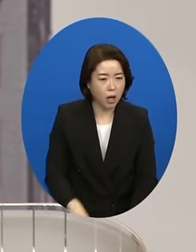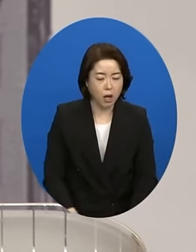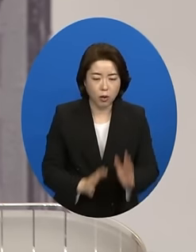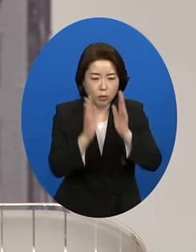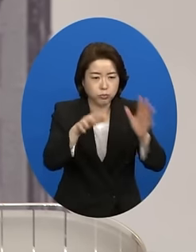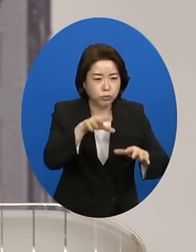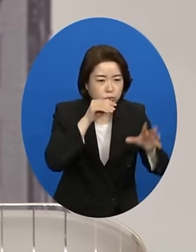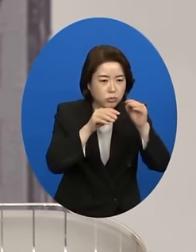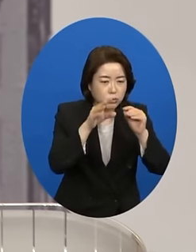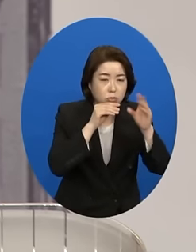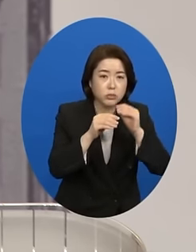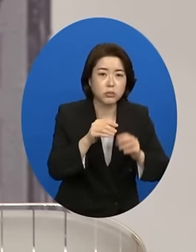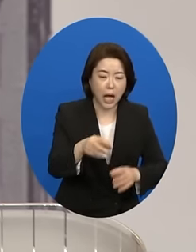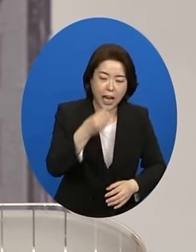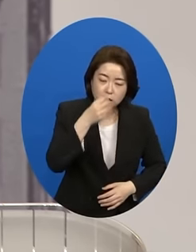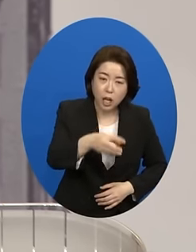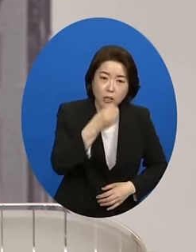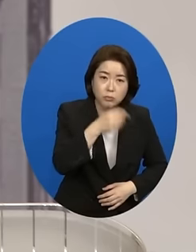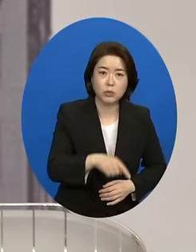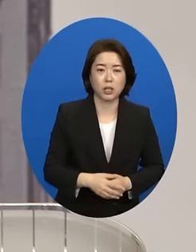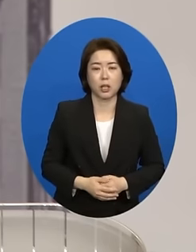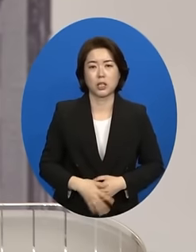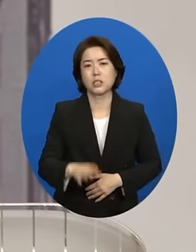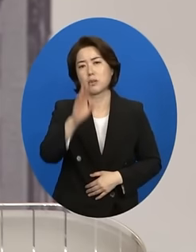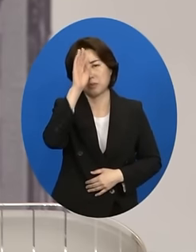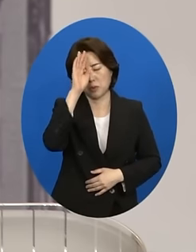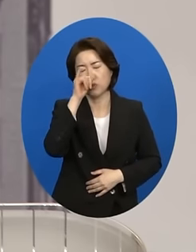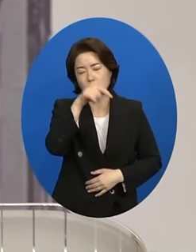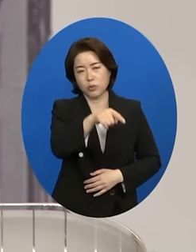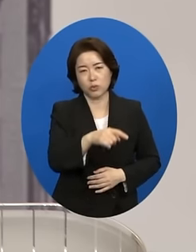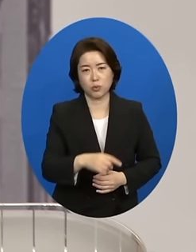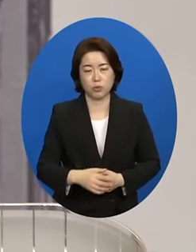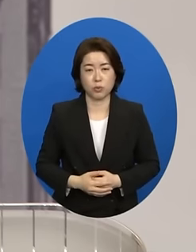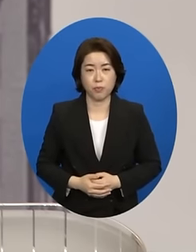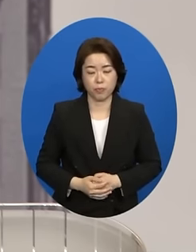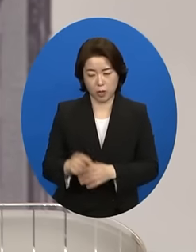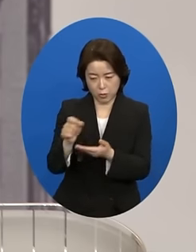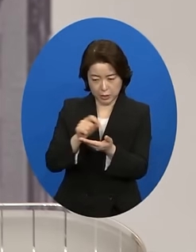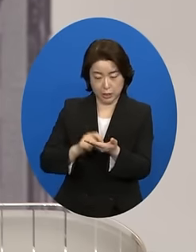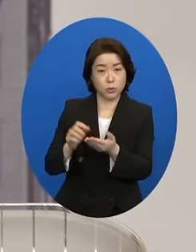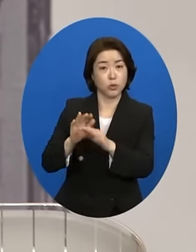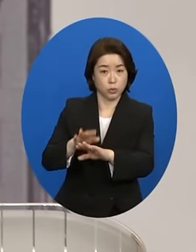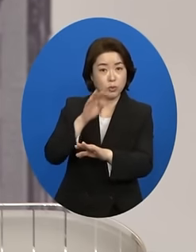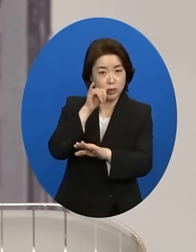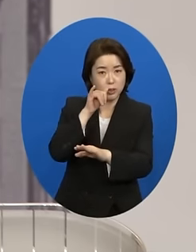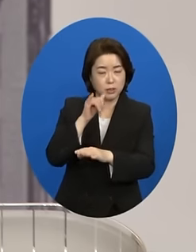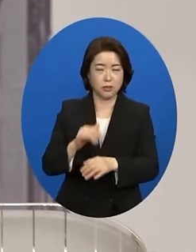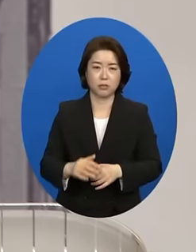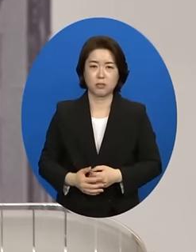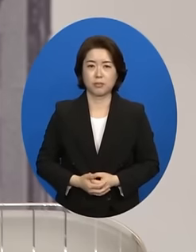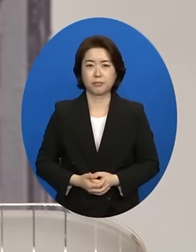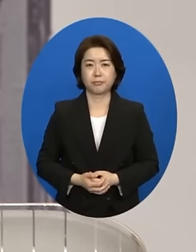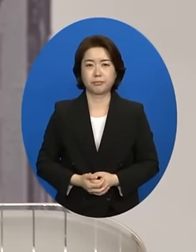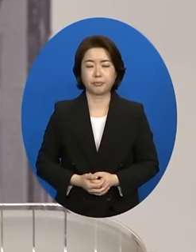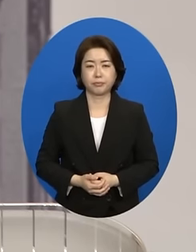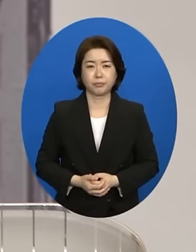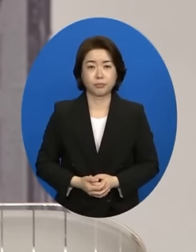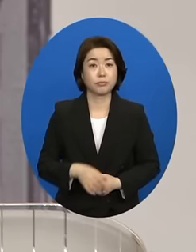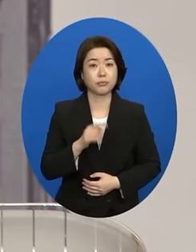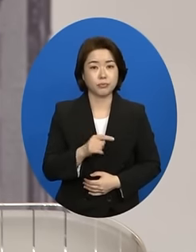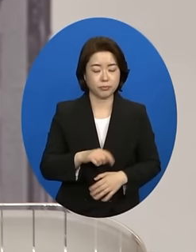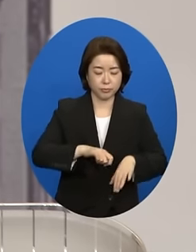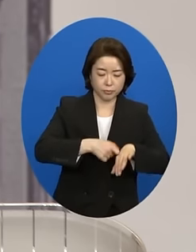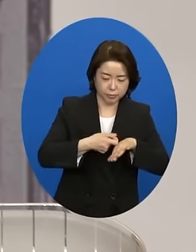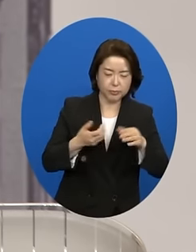먹는 거예요. 이런 병이 있다고 해요. 그래서 이제 그것이 기록이 되어 있는데요. 그가